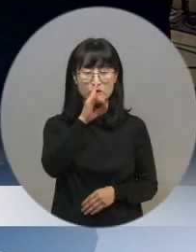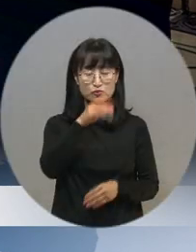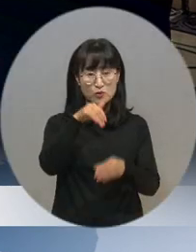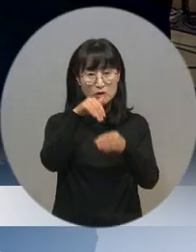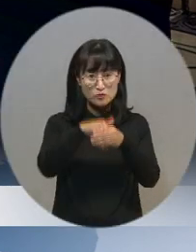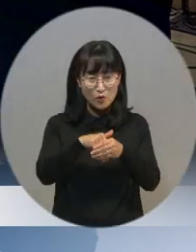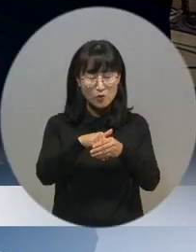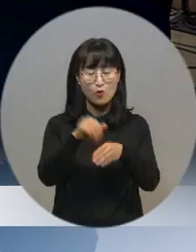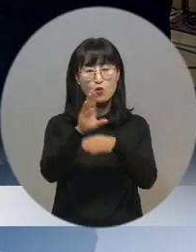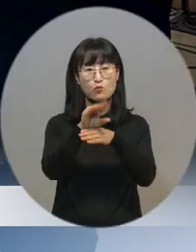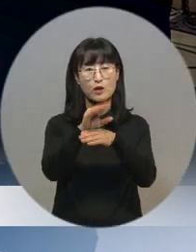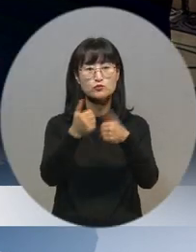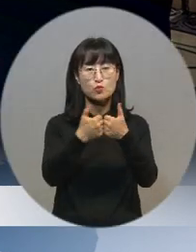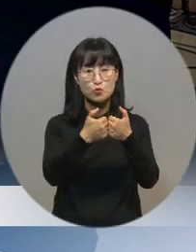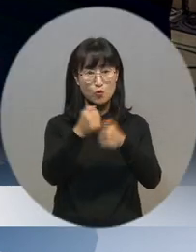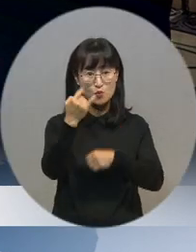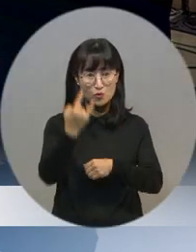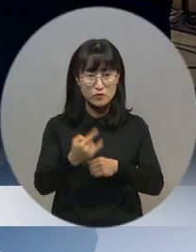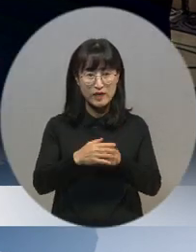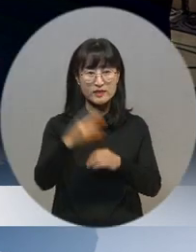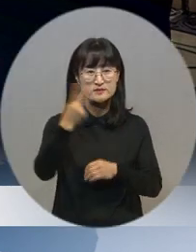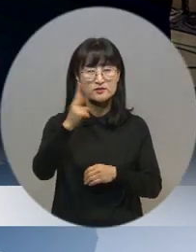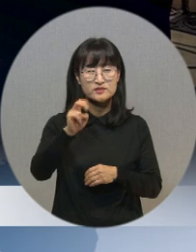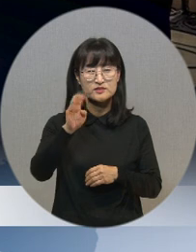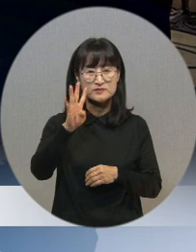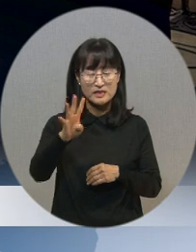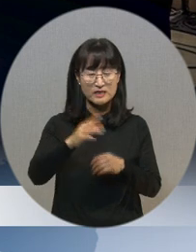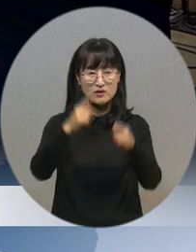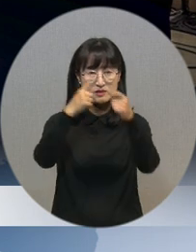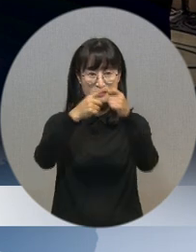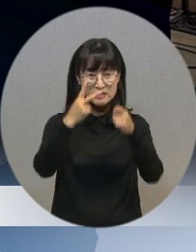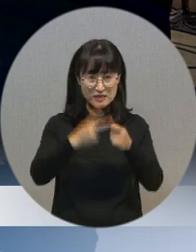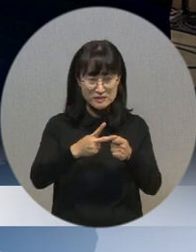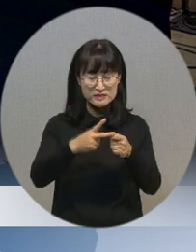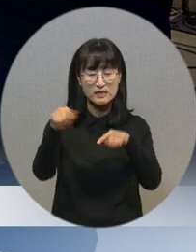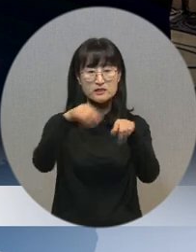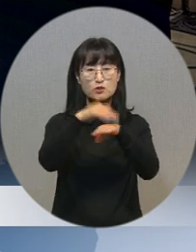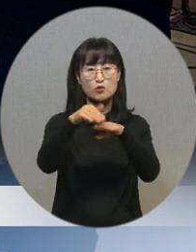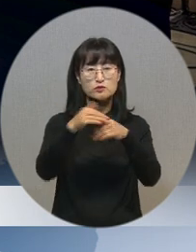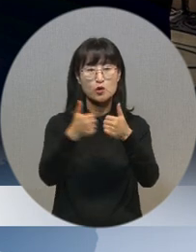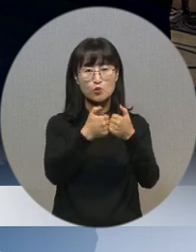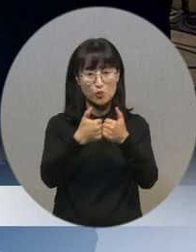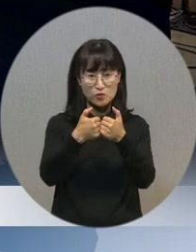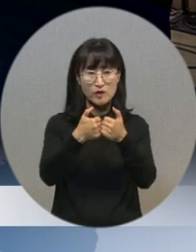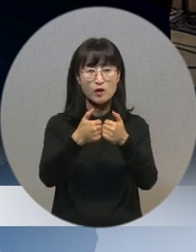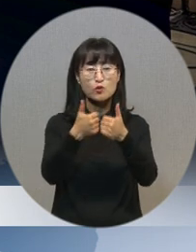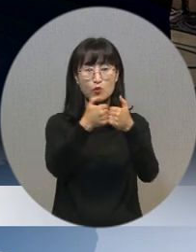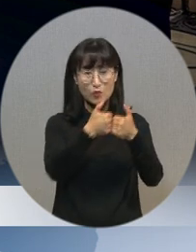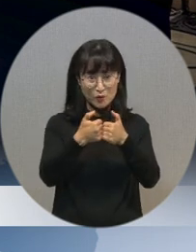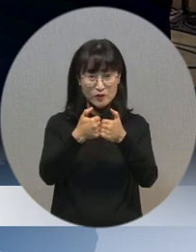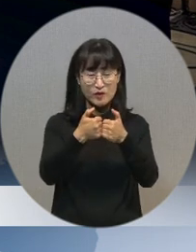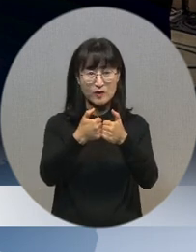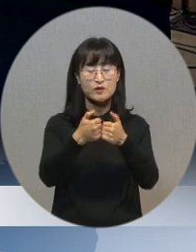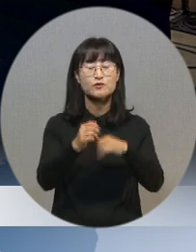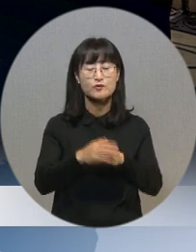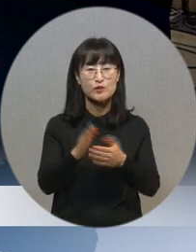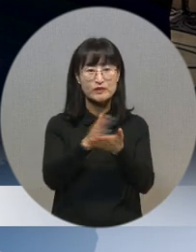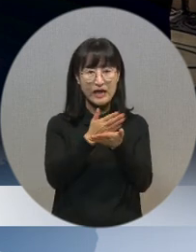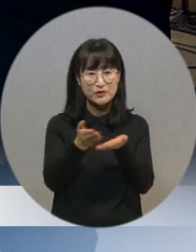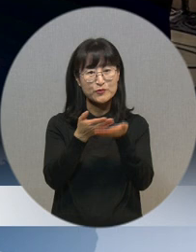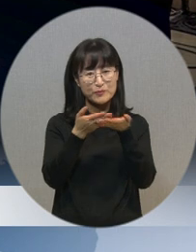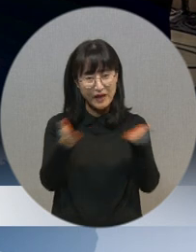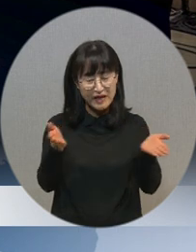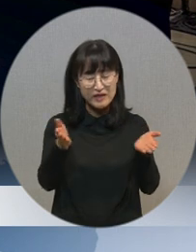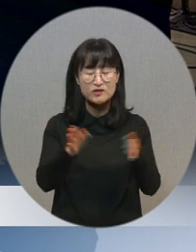중앙선거방송토론위원회가 2024년 제2차 정책토론회를 열었습니다. 이번 토론회 역시 나눔과 배려를